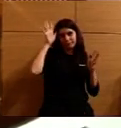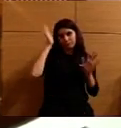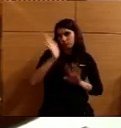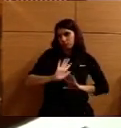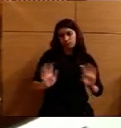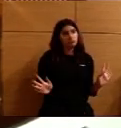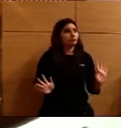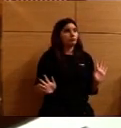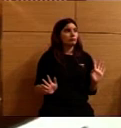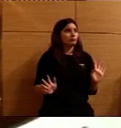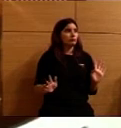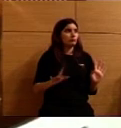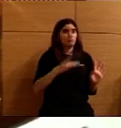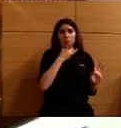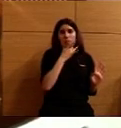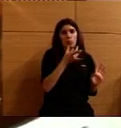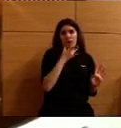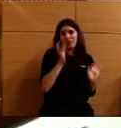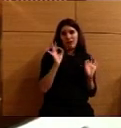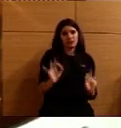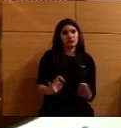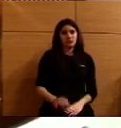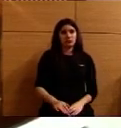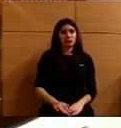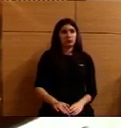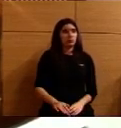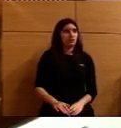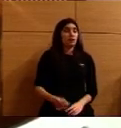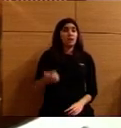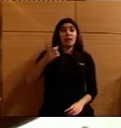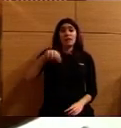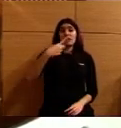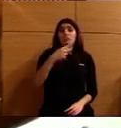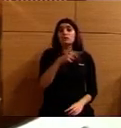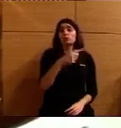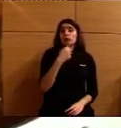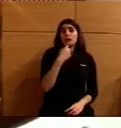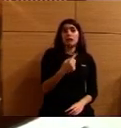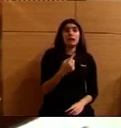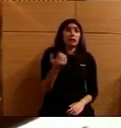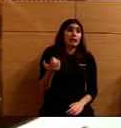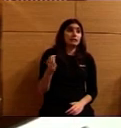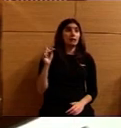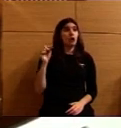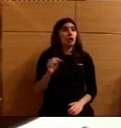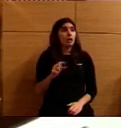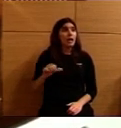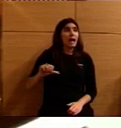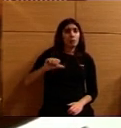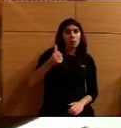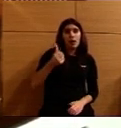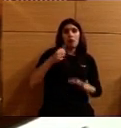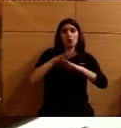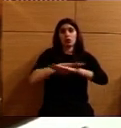estar en la cara desencaixar. Vostès després diran, és que avui se va aprovar en el Consell